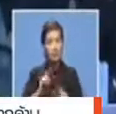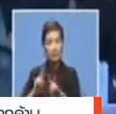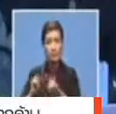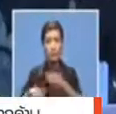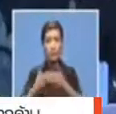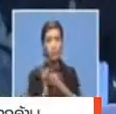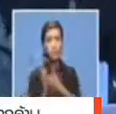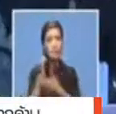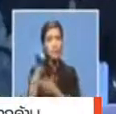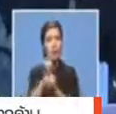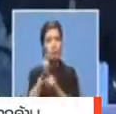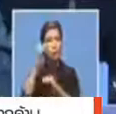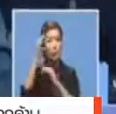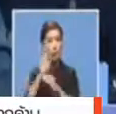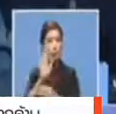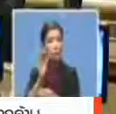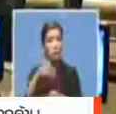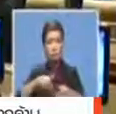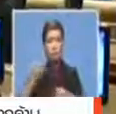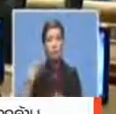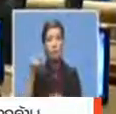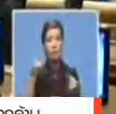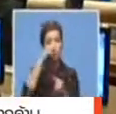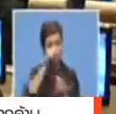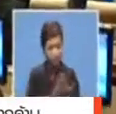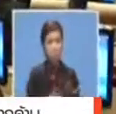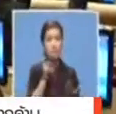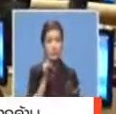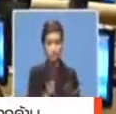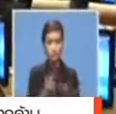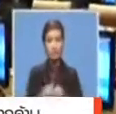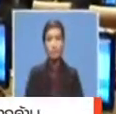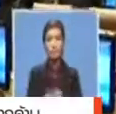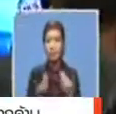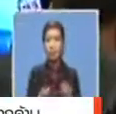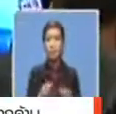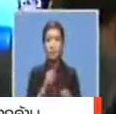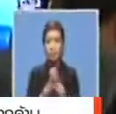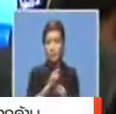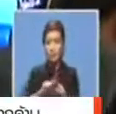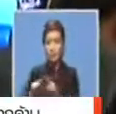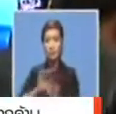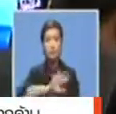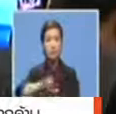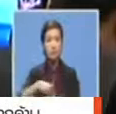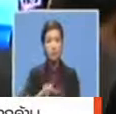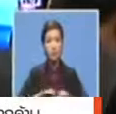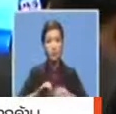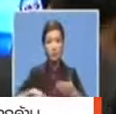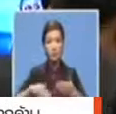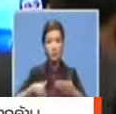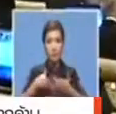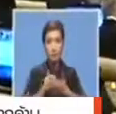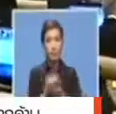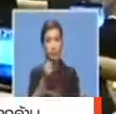าชนก็จะมีความสุขสงบสุขการท่องเที่ยวกลับมาเป็นปกตินะครับอันนี้ก็เป็นตัวอย่างที่เขาพูดขึ้นมานอกจากนั้นครับ